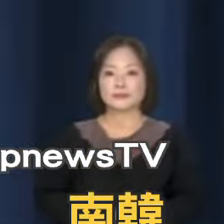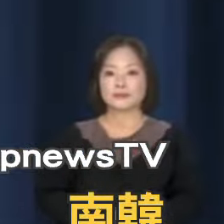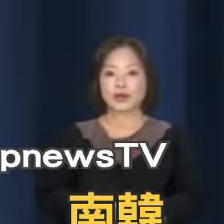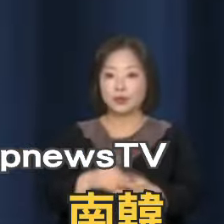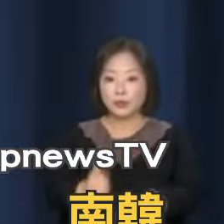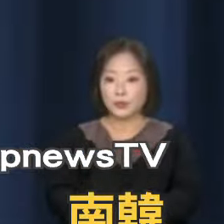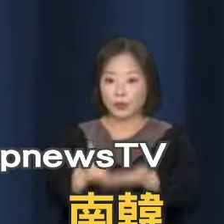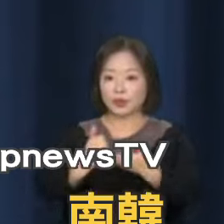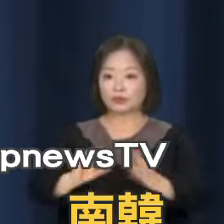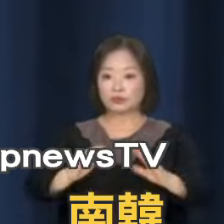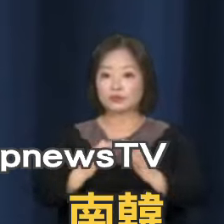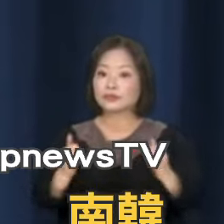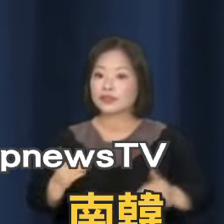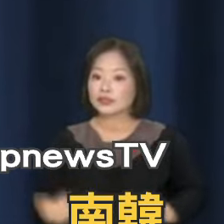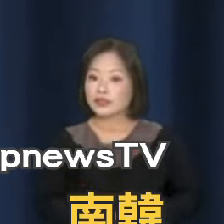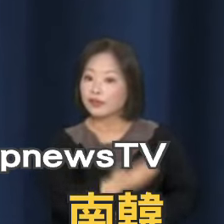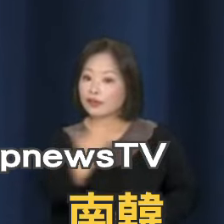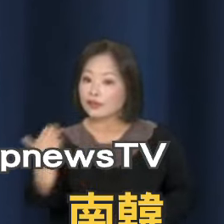敬的국민여러분，